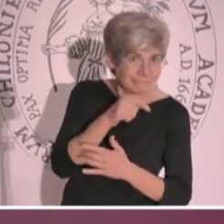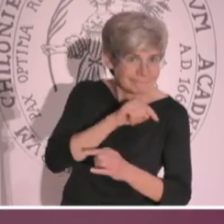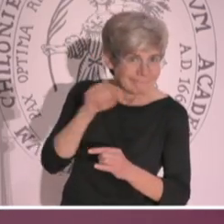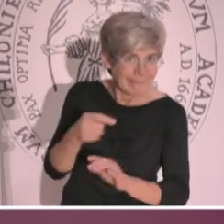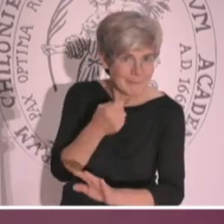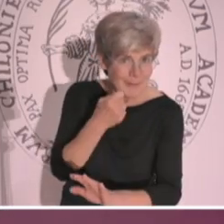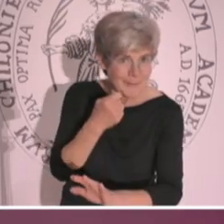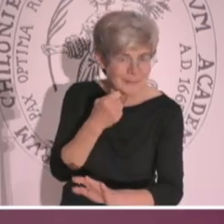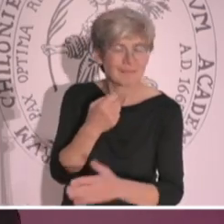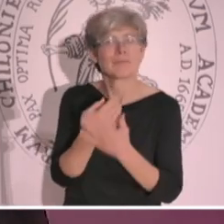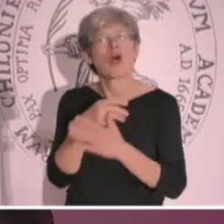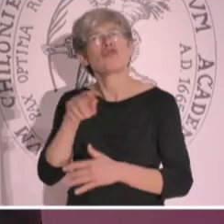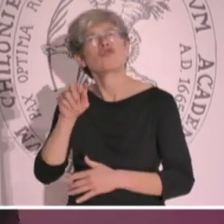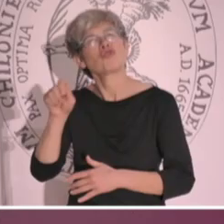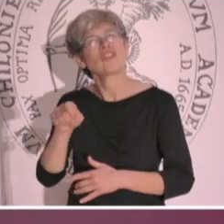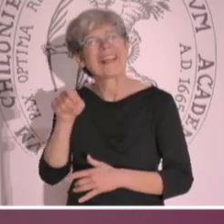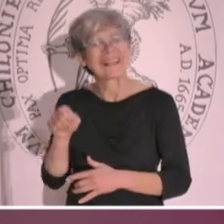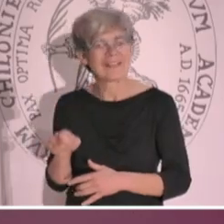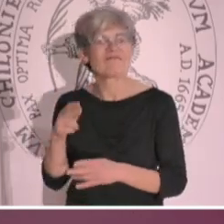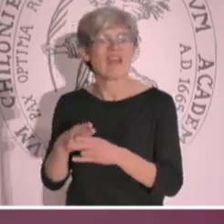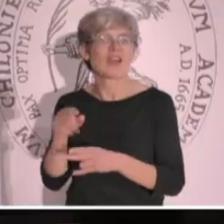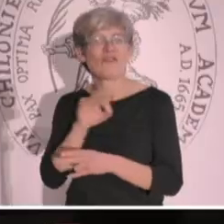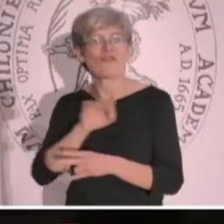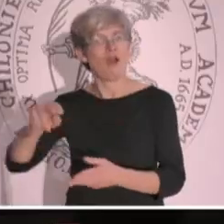sich nehmen. Vielen Dank.